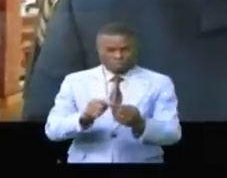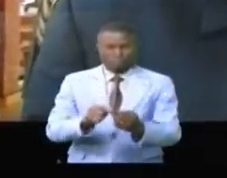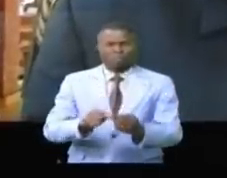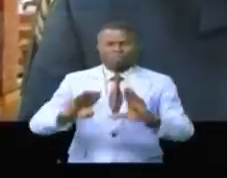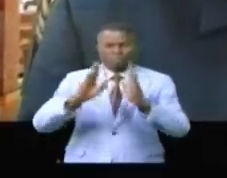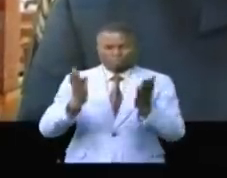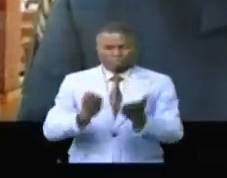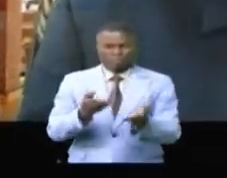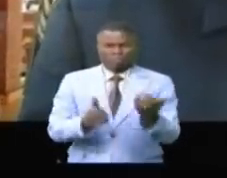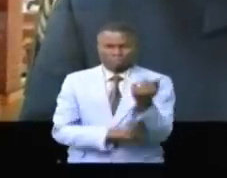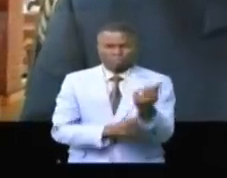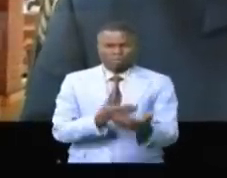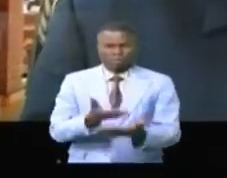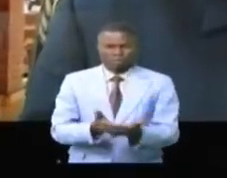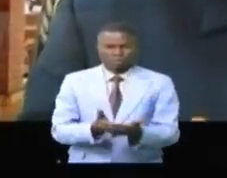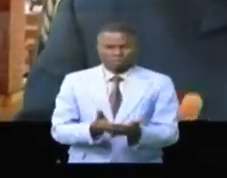l'authenticité.